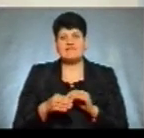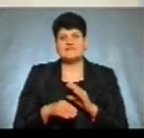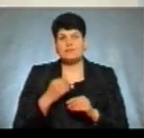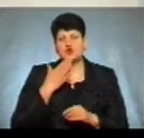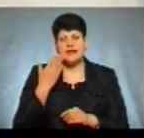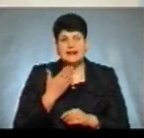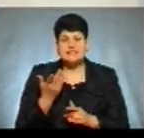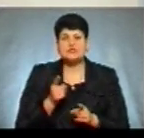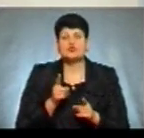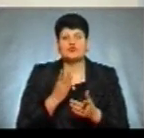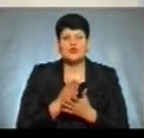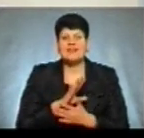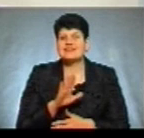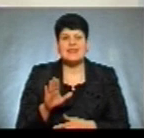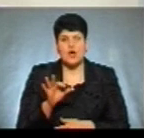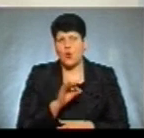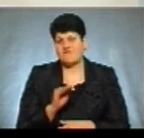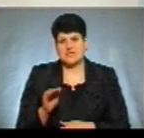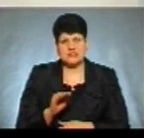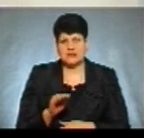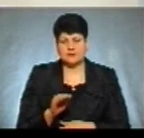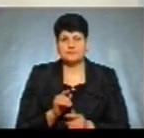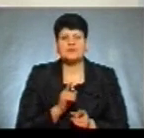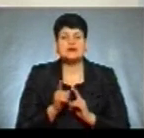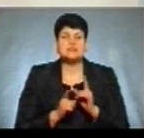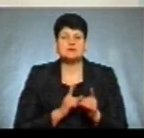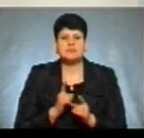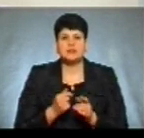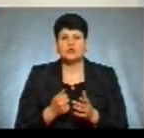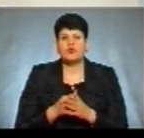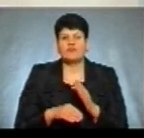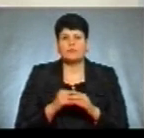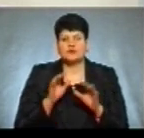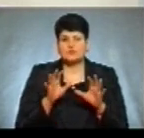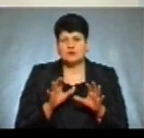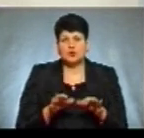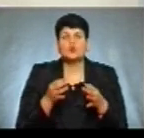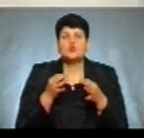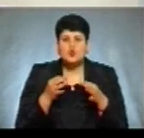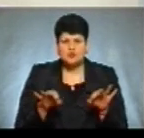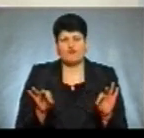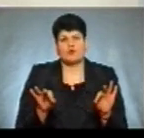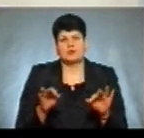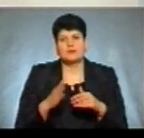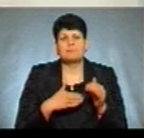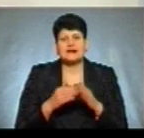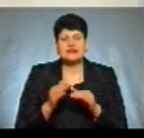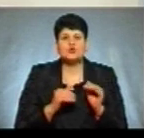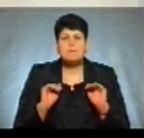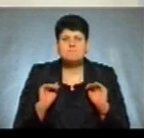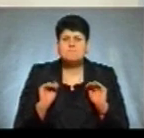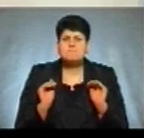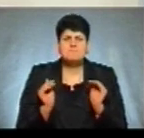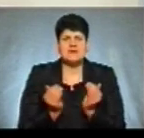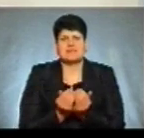воно йде неофіційне, скажімо так. Зміни до виборчого законодавства зараз дозволили практично мінімізувати